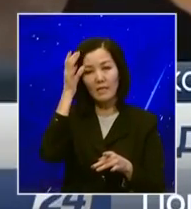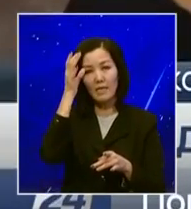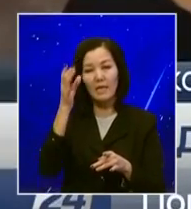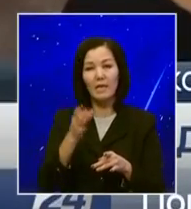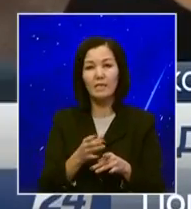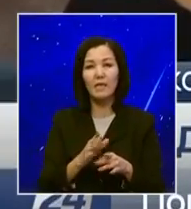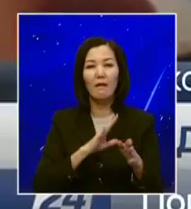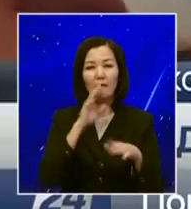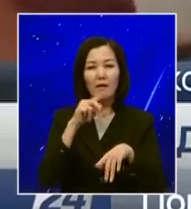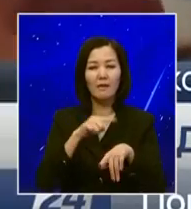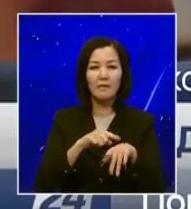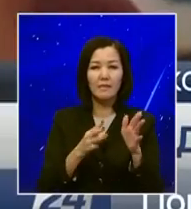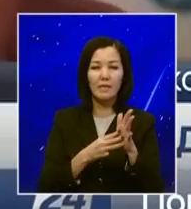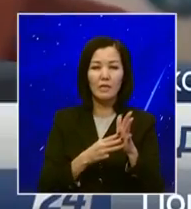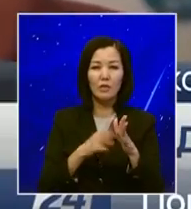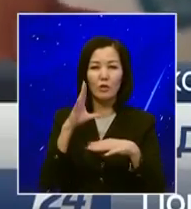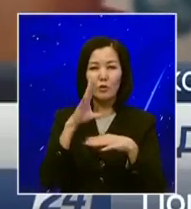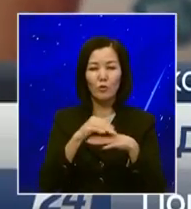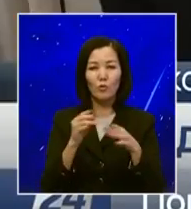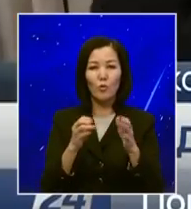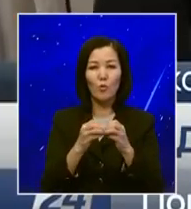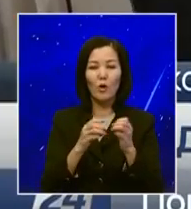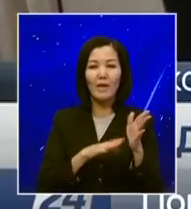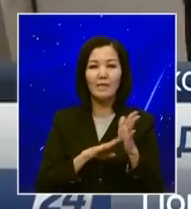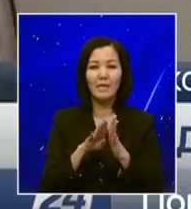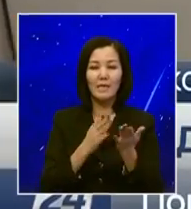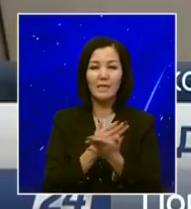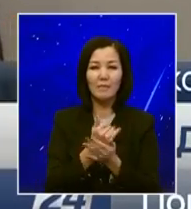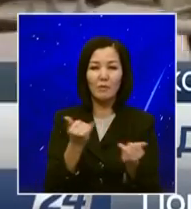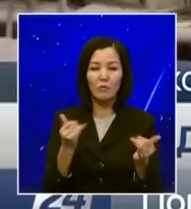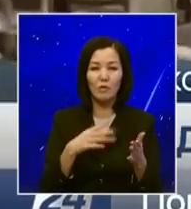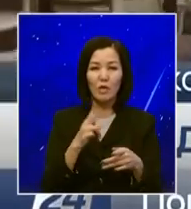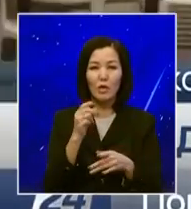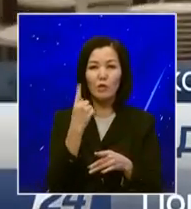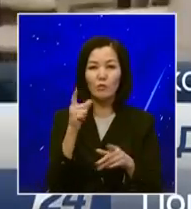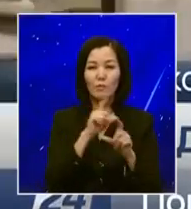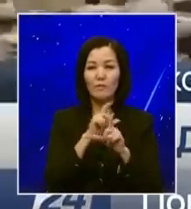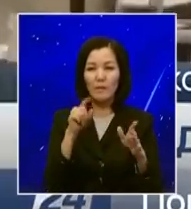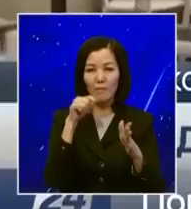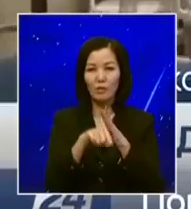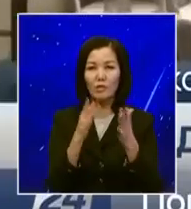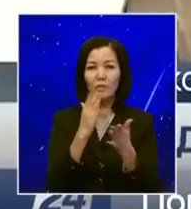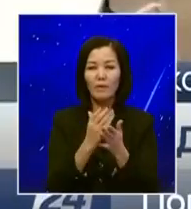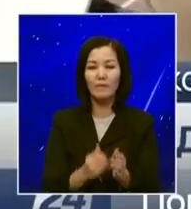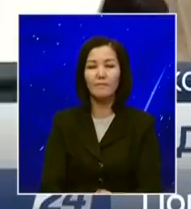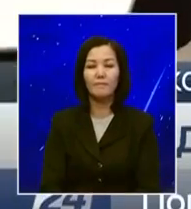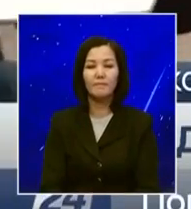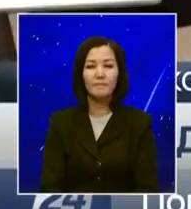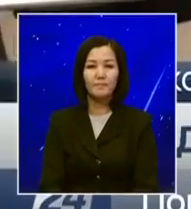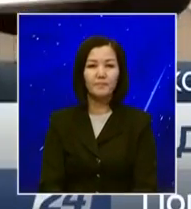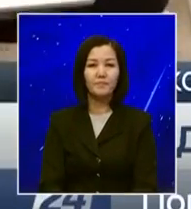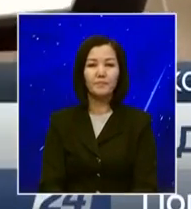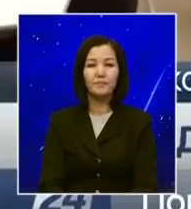10-ға дейін қызмет көрсетеді. Қазіргі таңда ақылы техника Корея елінің 201 мекемесінде бар. Топтаманы ғаламтар ақпараттармен дайындаған